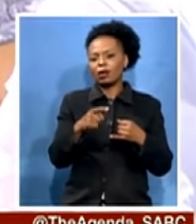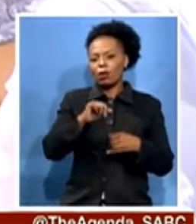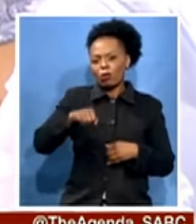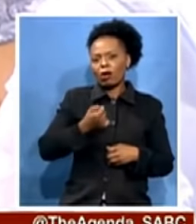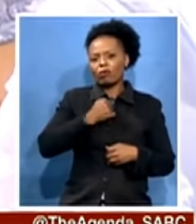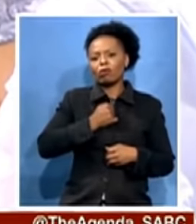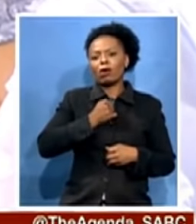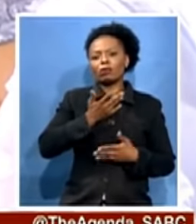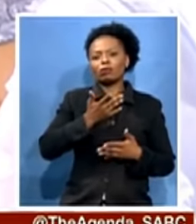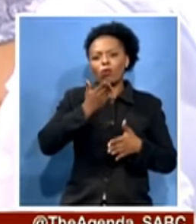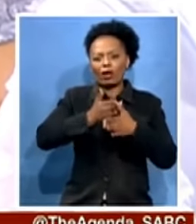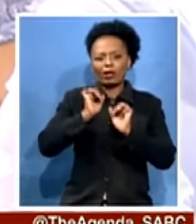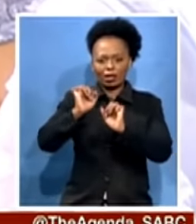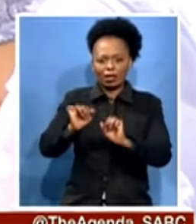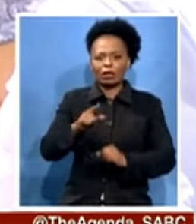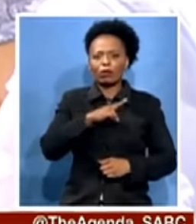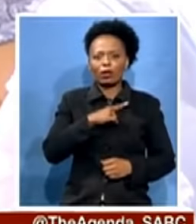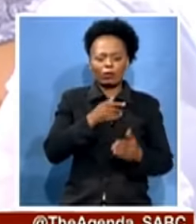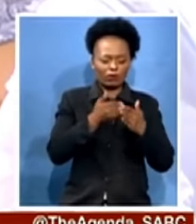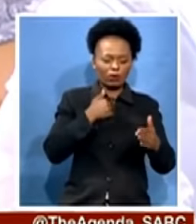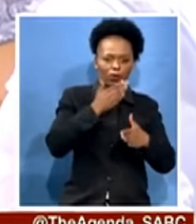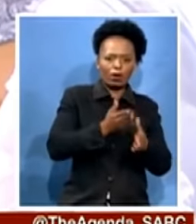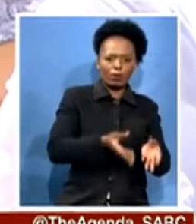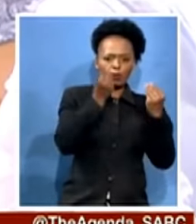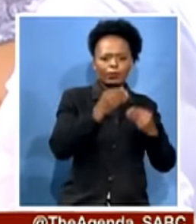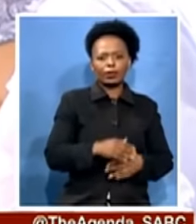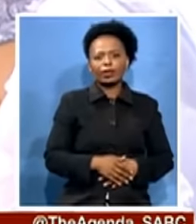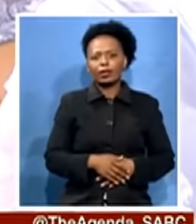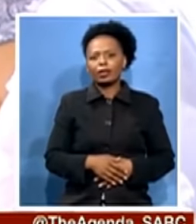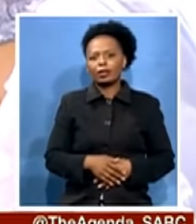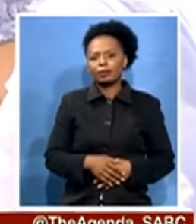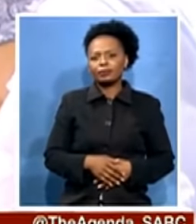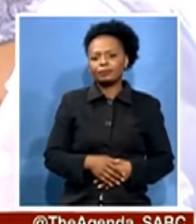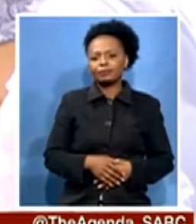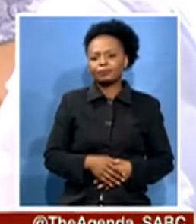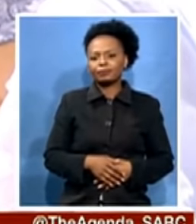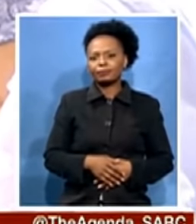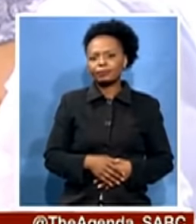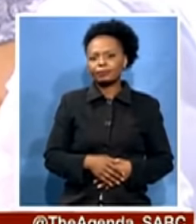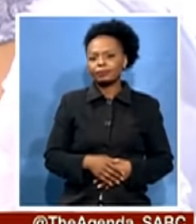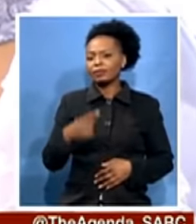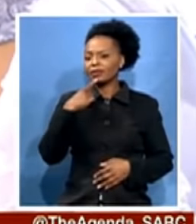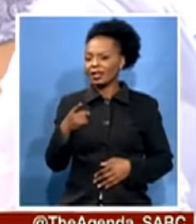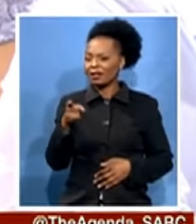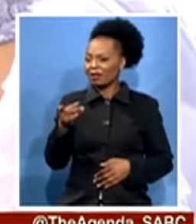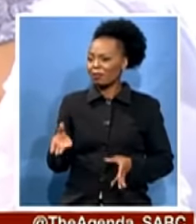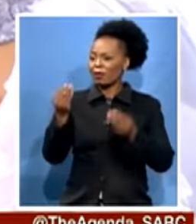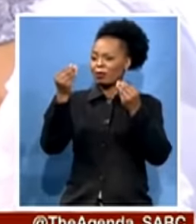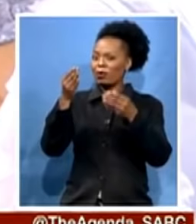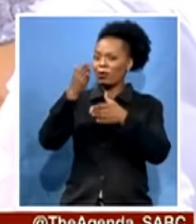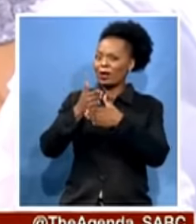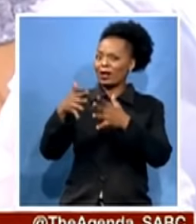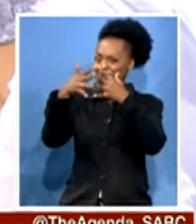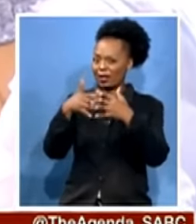kulokho kwesibili ukuthi phela uma in and out awuzokubuthola ubuzwe base-America njengoba uMakoti naye ngeke abuthole base-South Africa. Uma